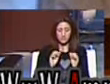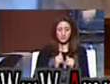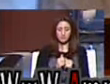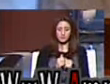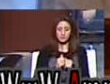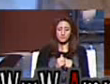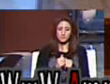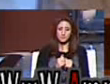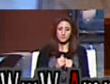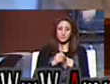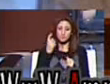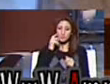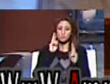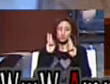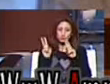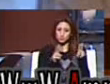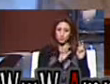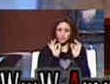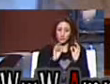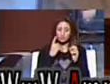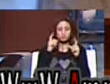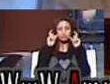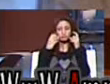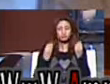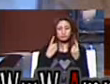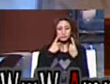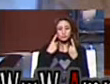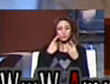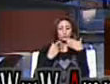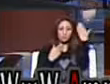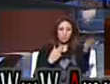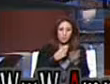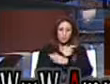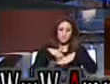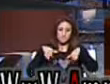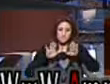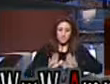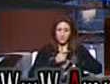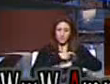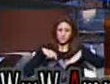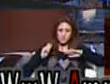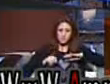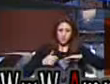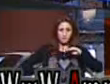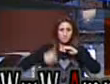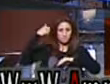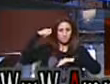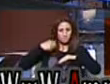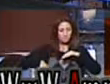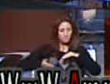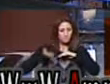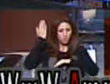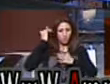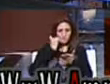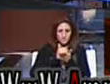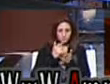فقلنا ان احنا بعد ما جمعنا توقعاتنا هننتظر ونعرض الامر على مجلس القضاء الاعلى ليطلع على الامور، ونعلم انه يعلم جيدا